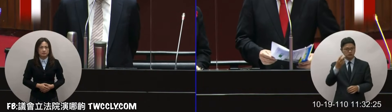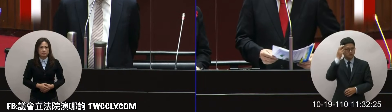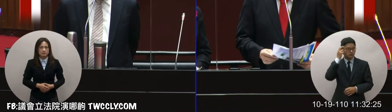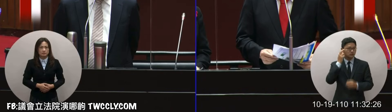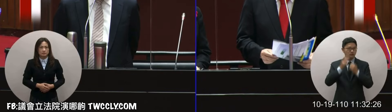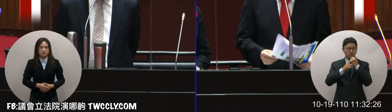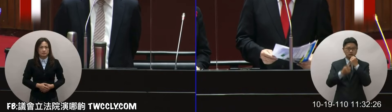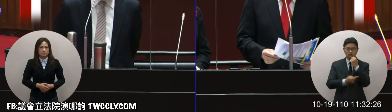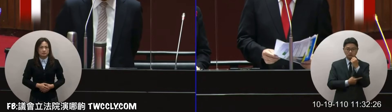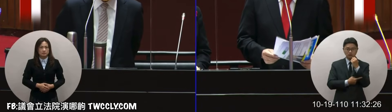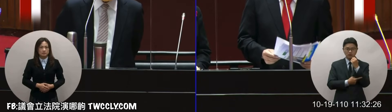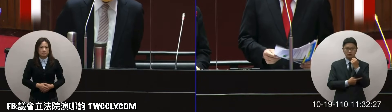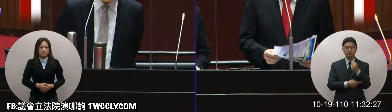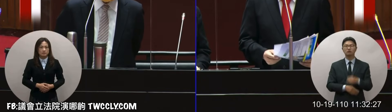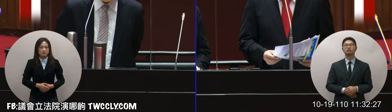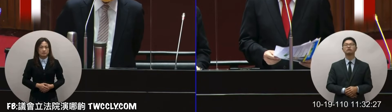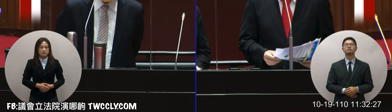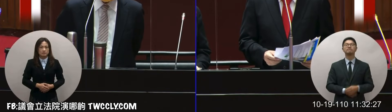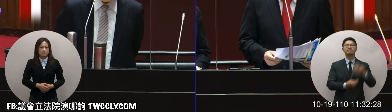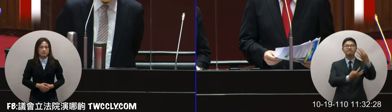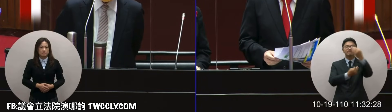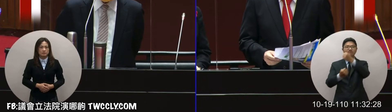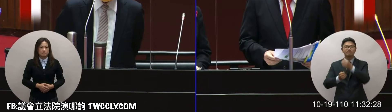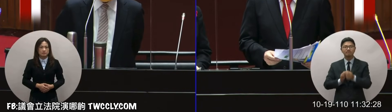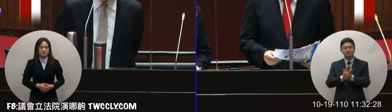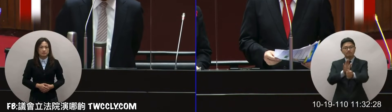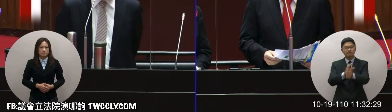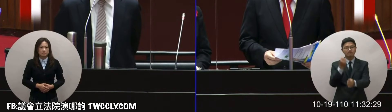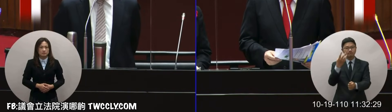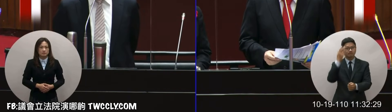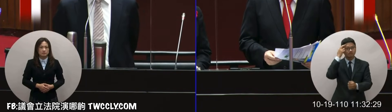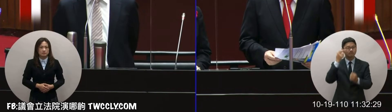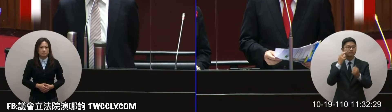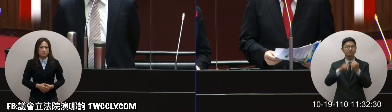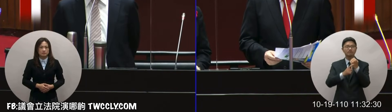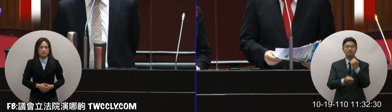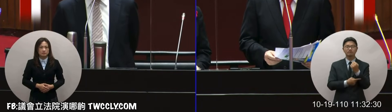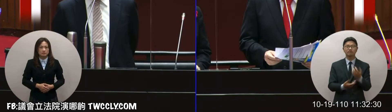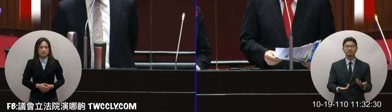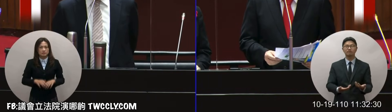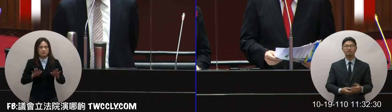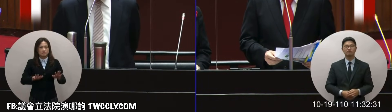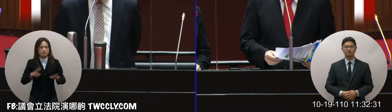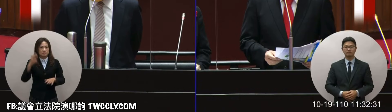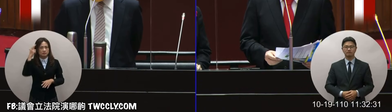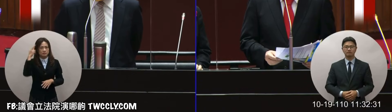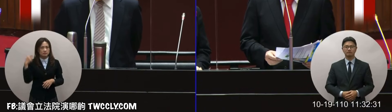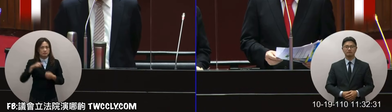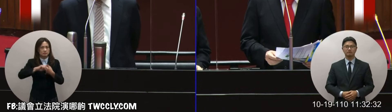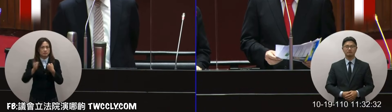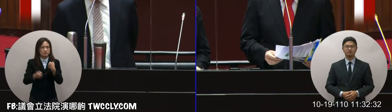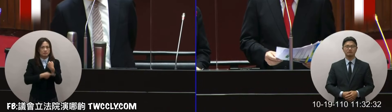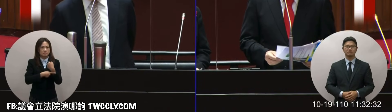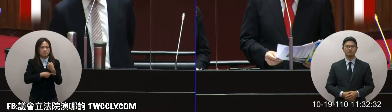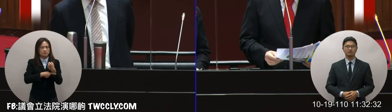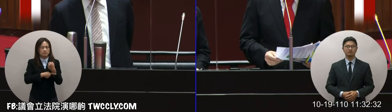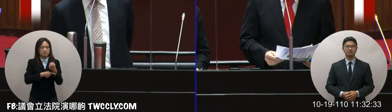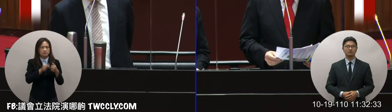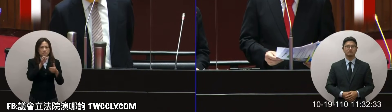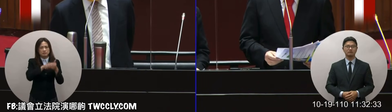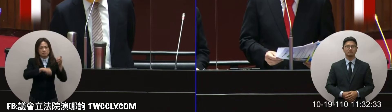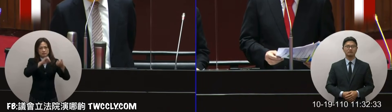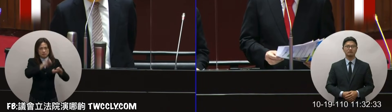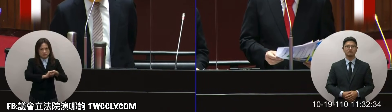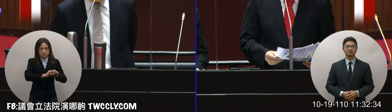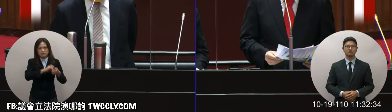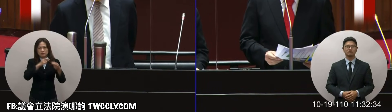这个院长，什么时候推动新宪法？ 我们宪法制定也好，修正也好，我